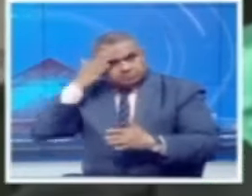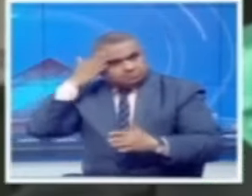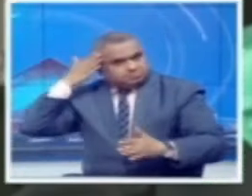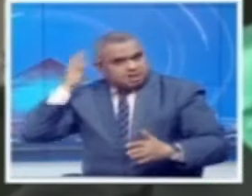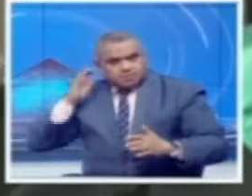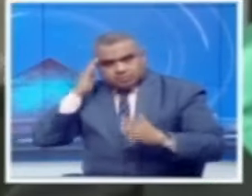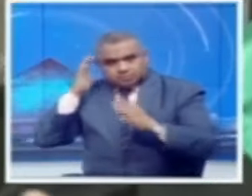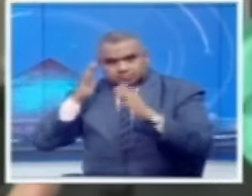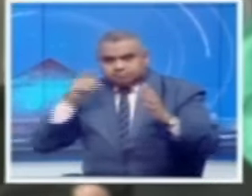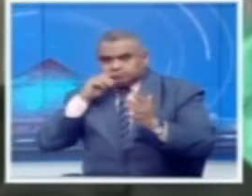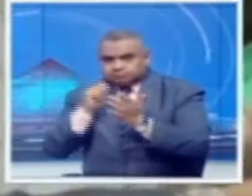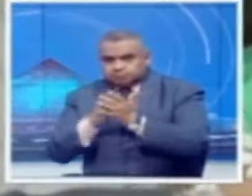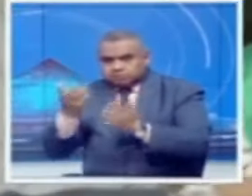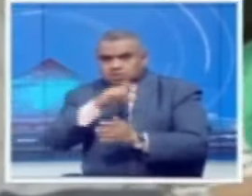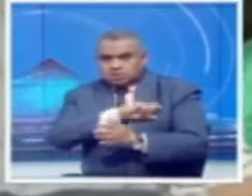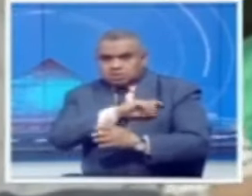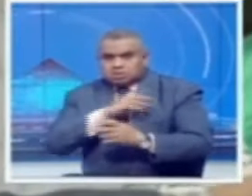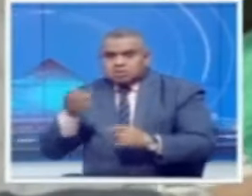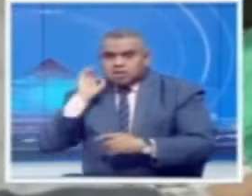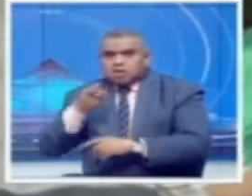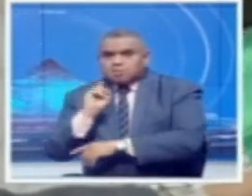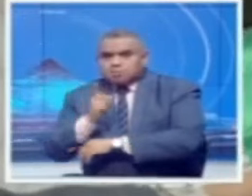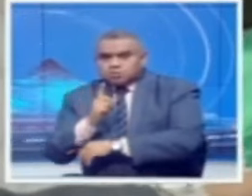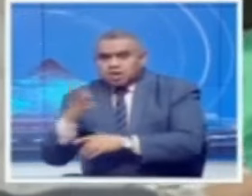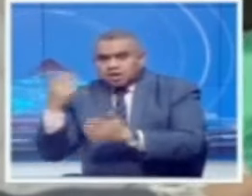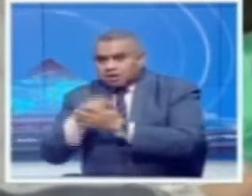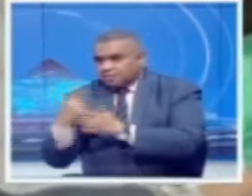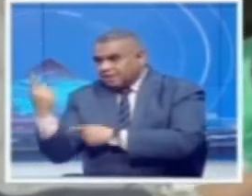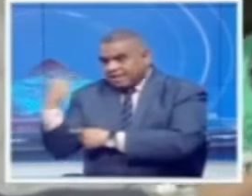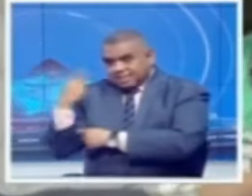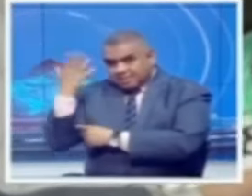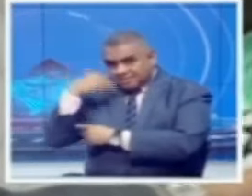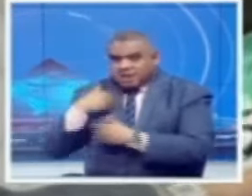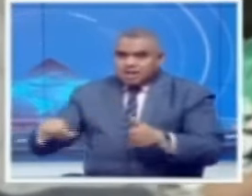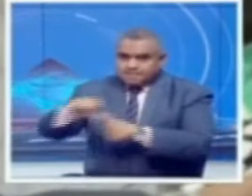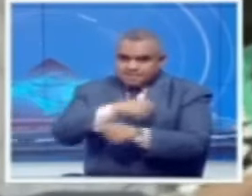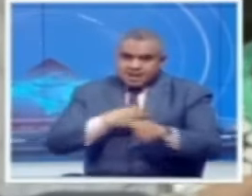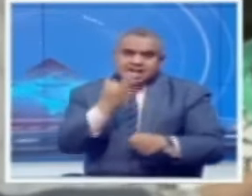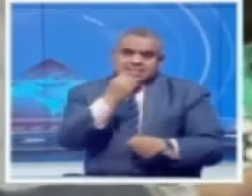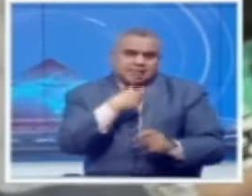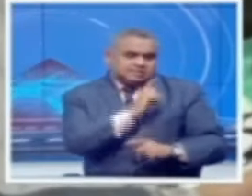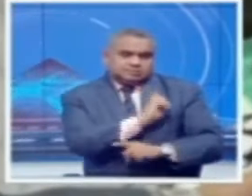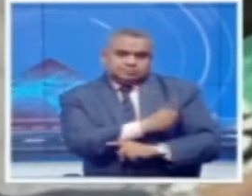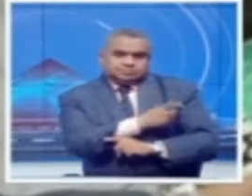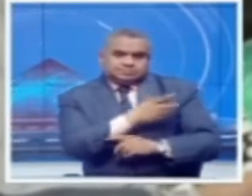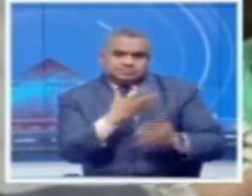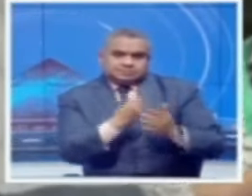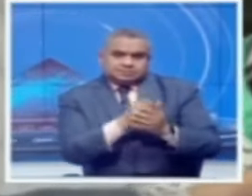بيها، بيستمتع الطلاب معنا بيها. كل مدرب كان بيقوم بتدريب 30 متدرب من